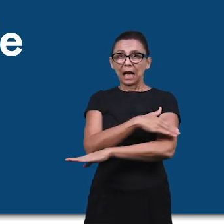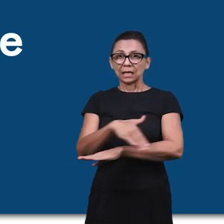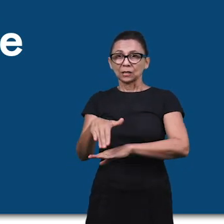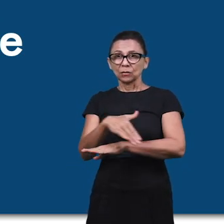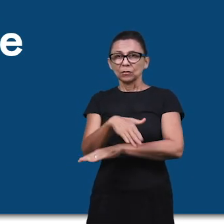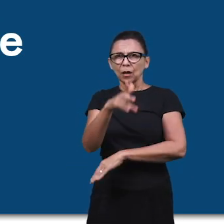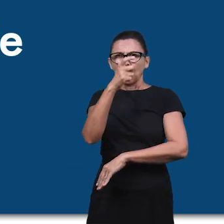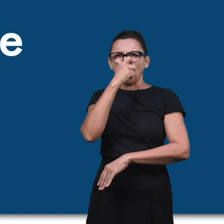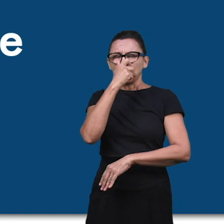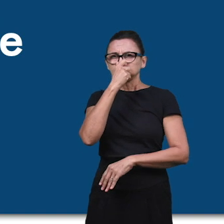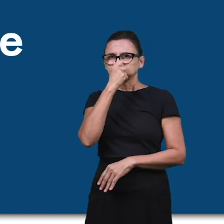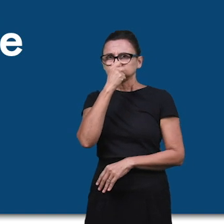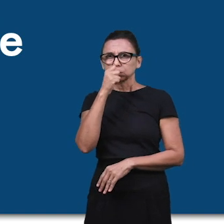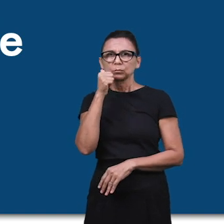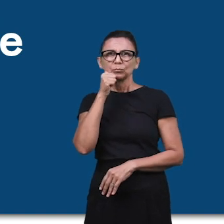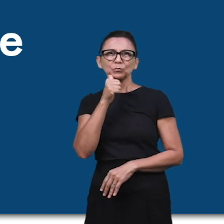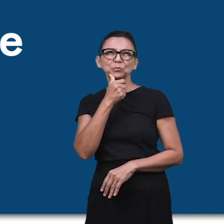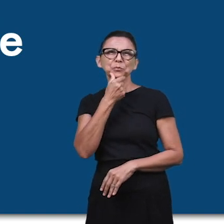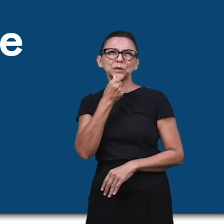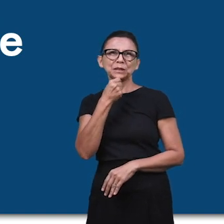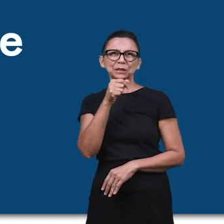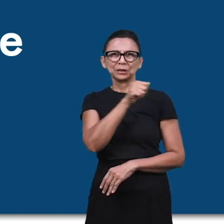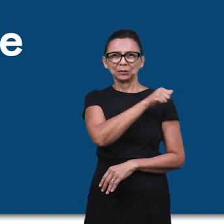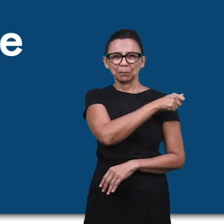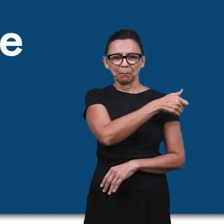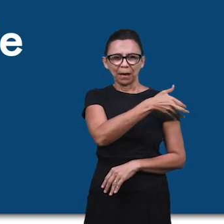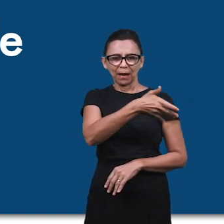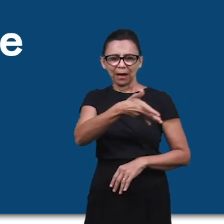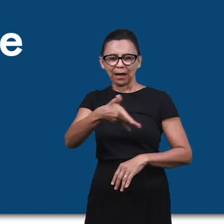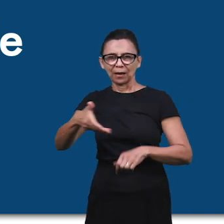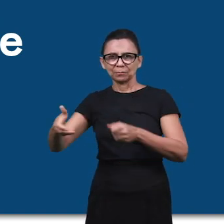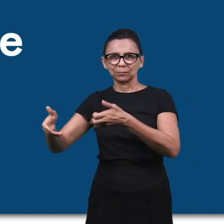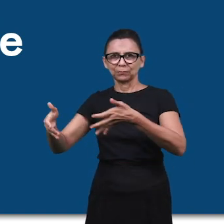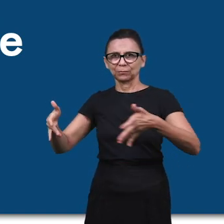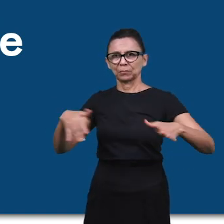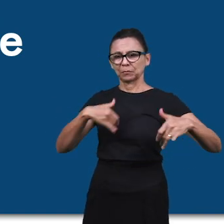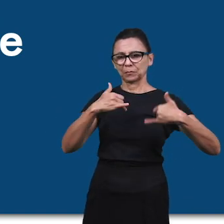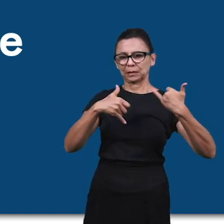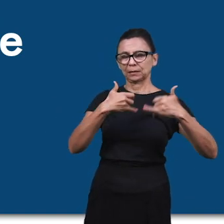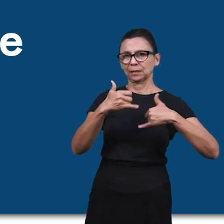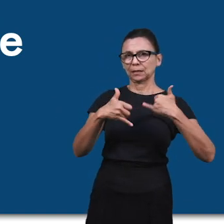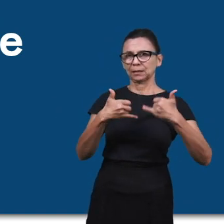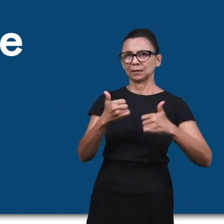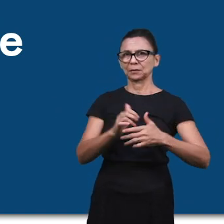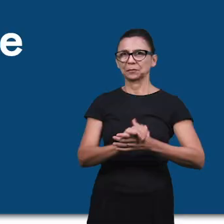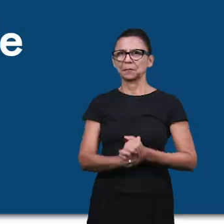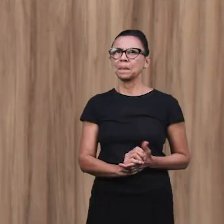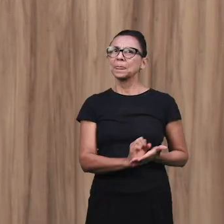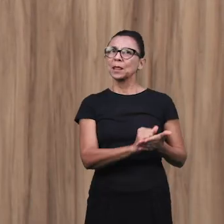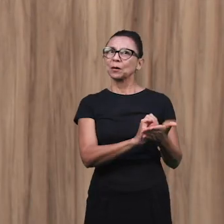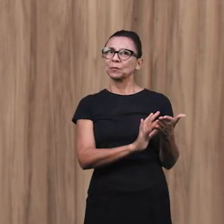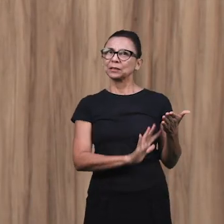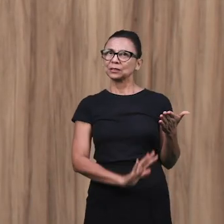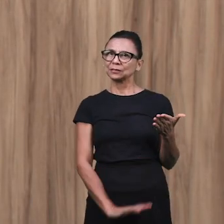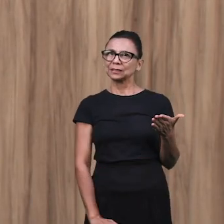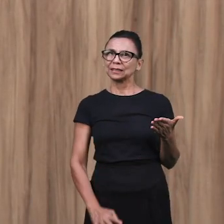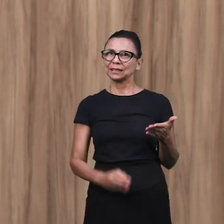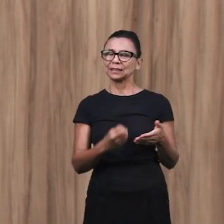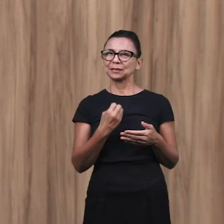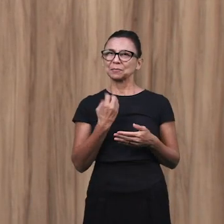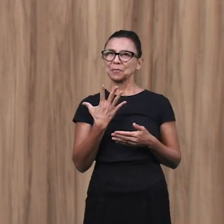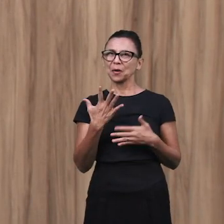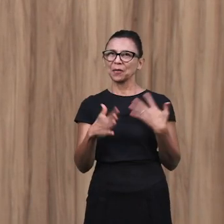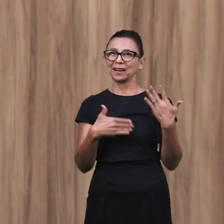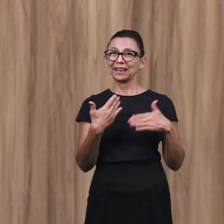de garçons et filles qui vont jouer en elles. » Une des activités qui ramène plus de